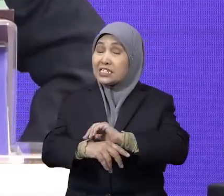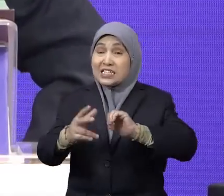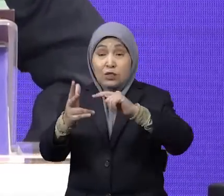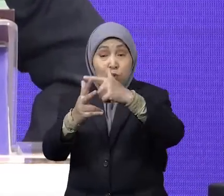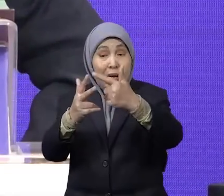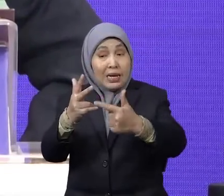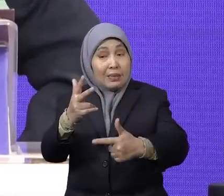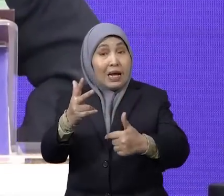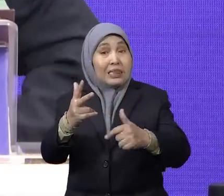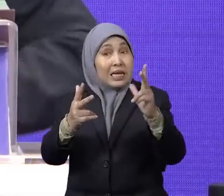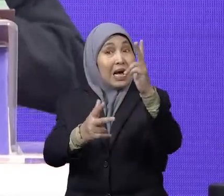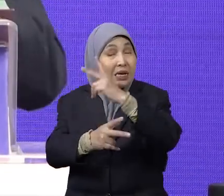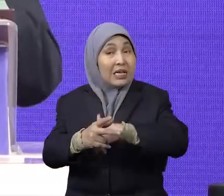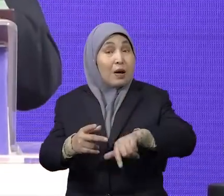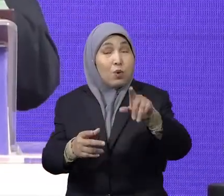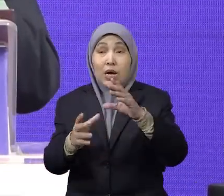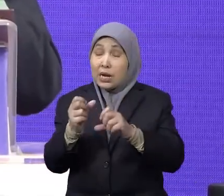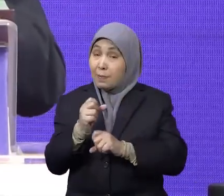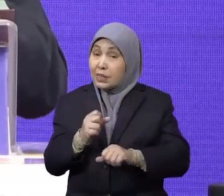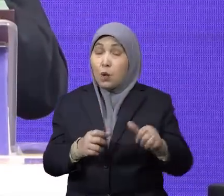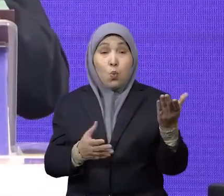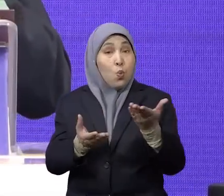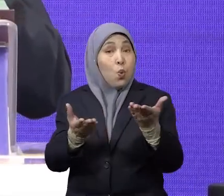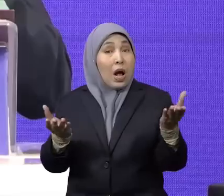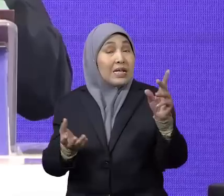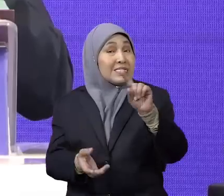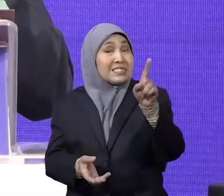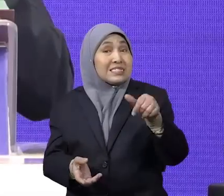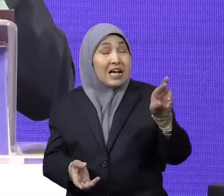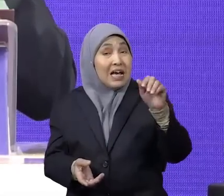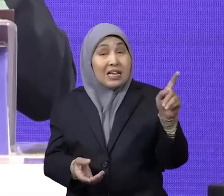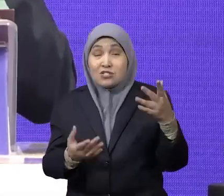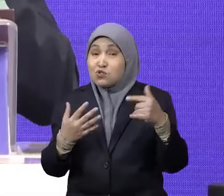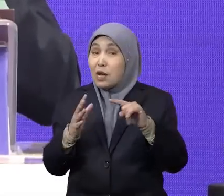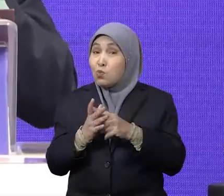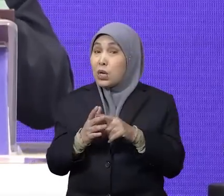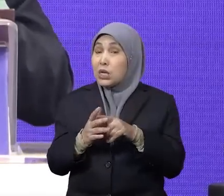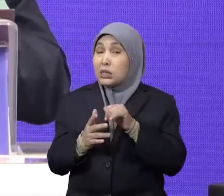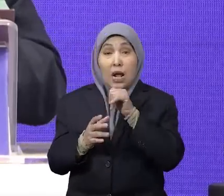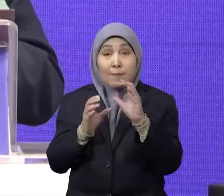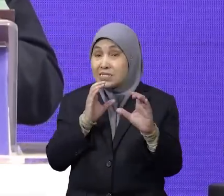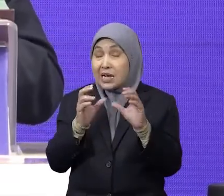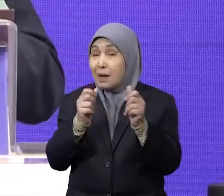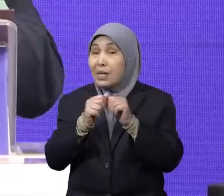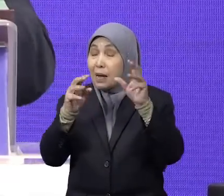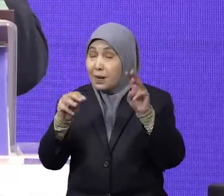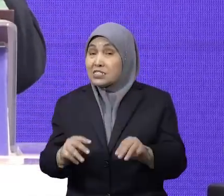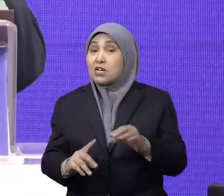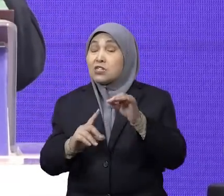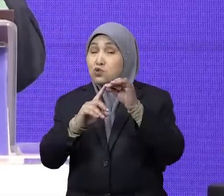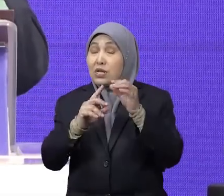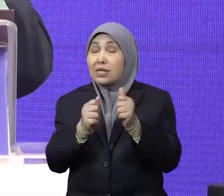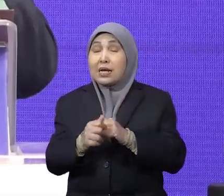satu daripada tanda-tandanya, kamu akan dapati wahai Zakaria, kamu dah mula tidak bercakap dengan manusia melainkan